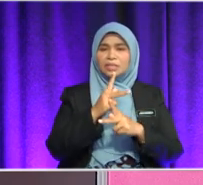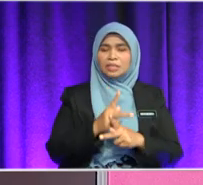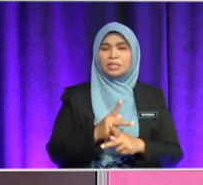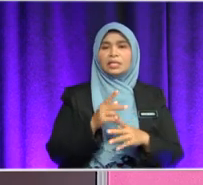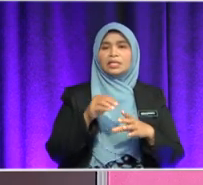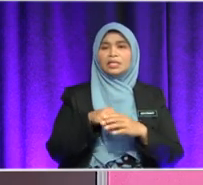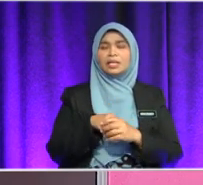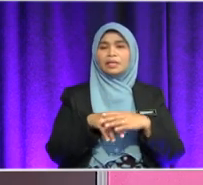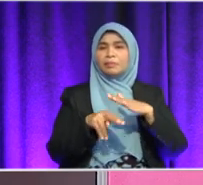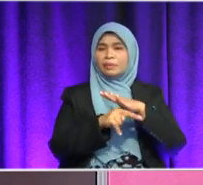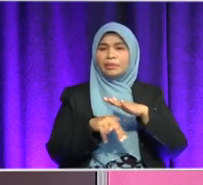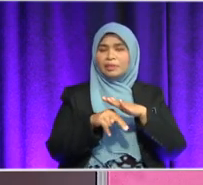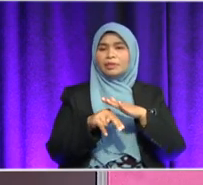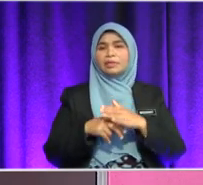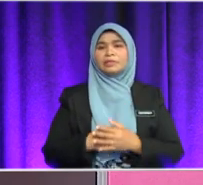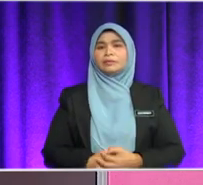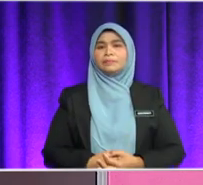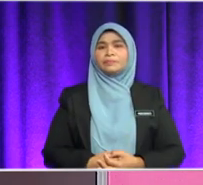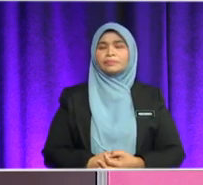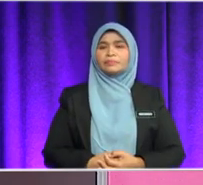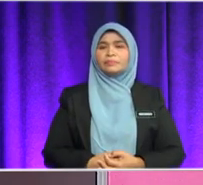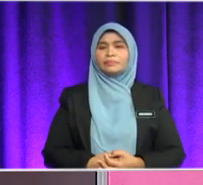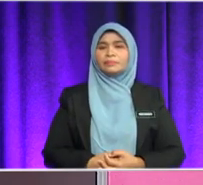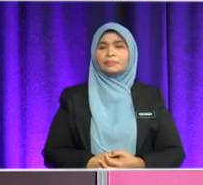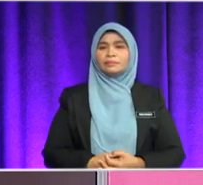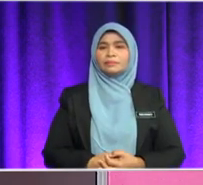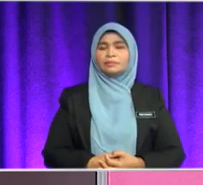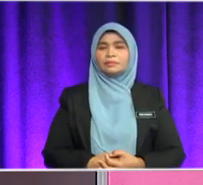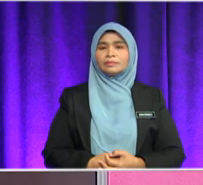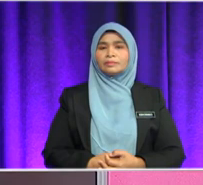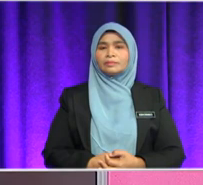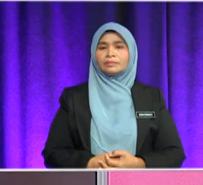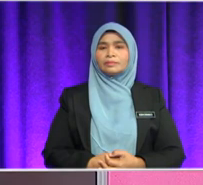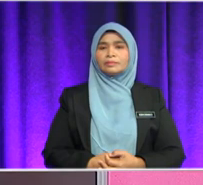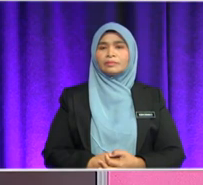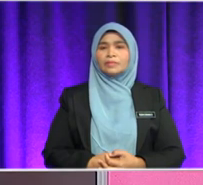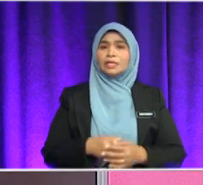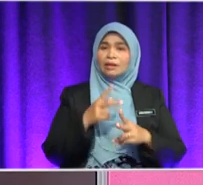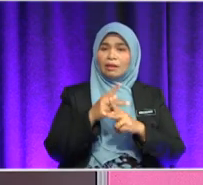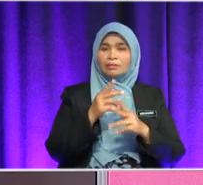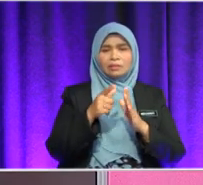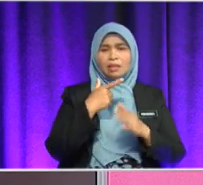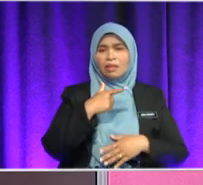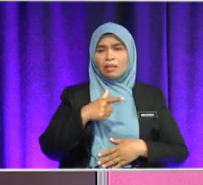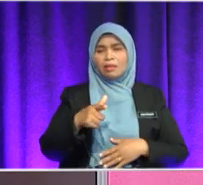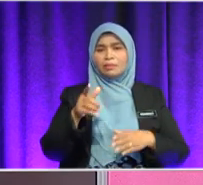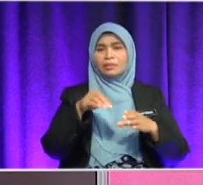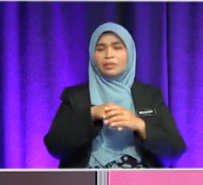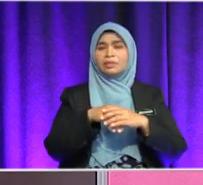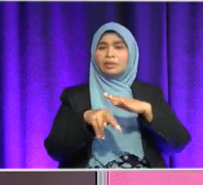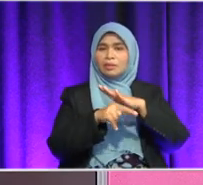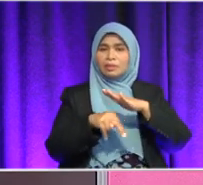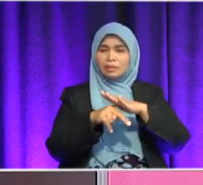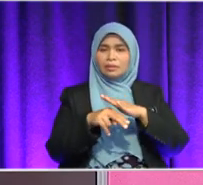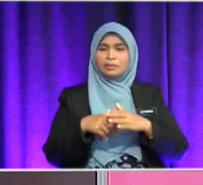melakukan perkara yang membatalkan iman dan akidah dia telah rusak dan kekal selama-lamanya dalamlah dan yang